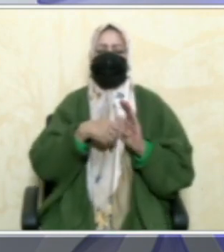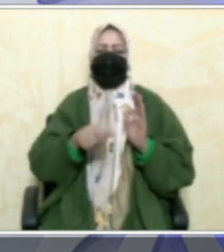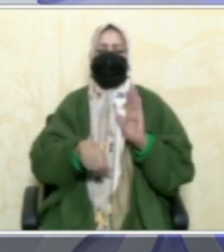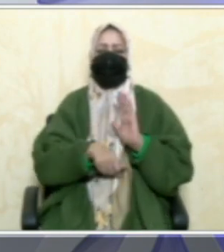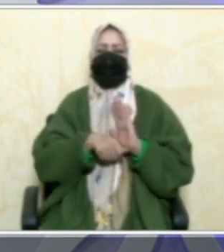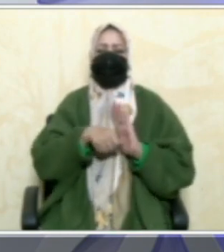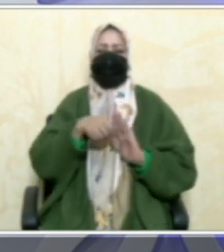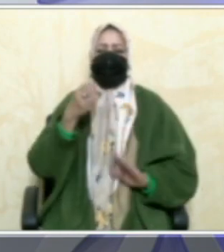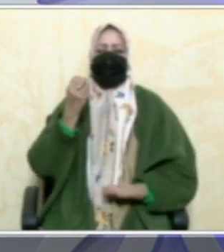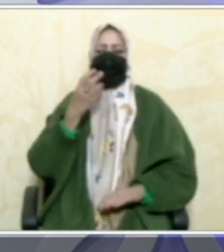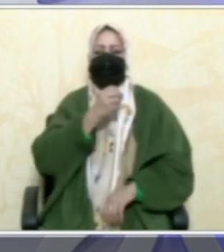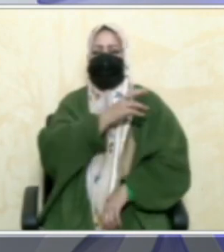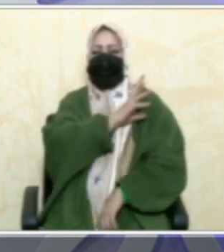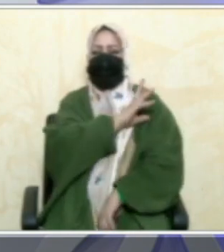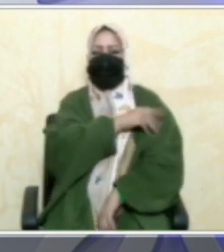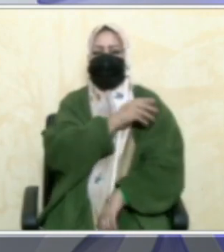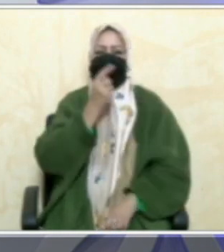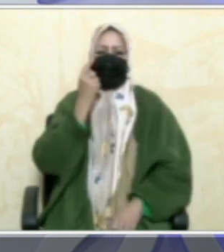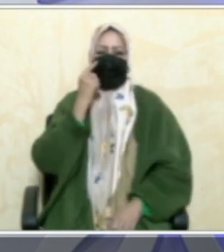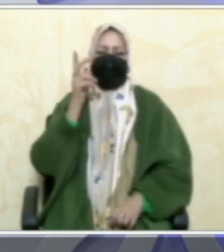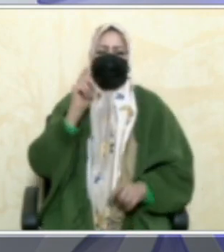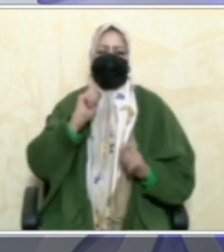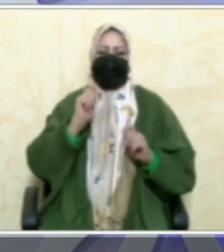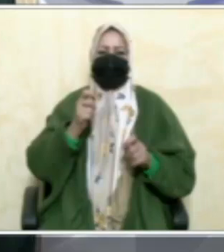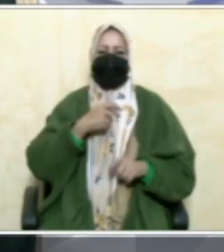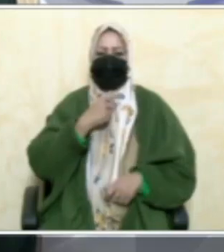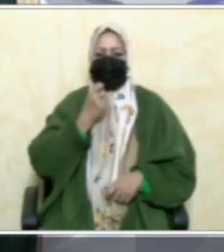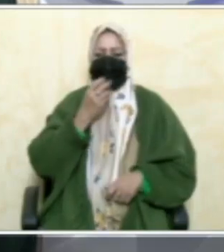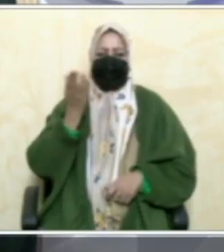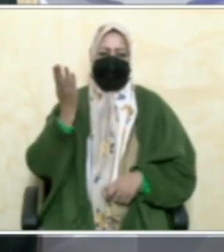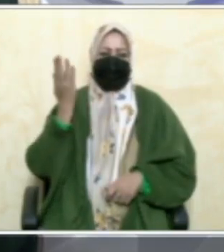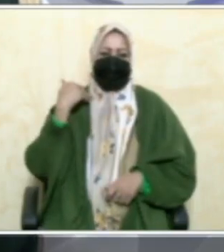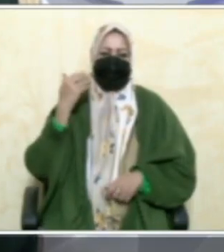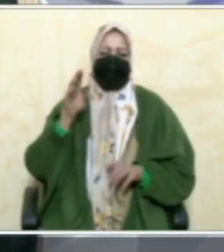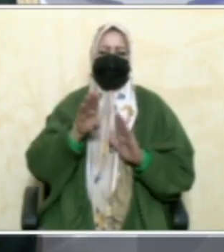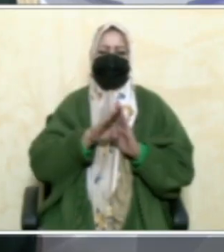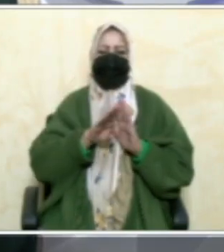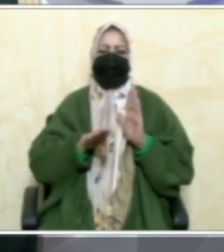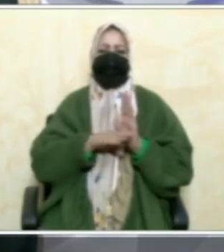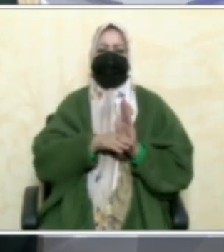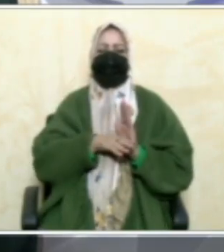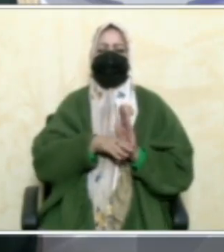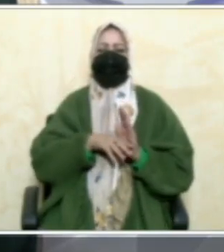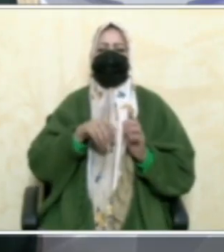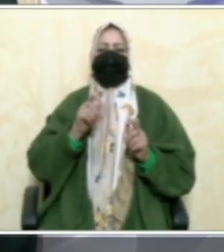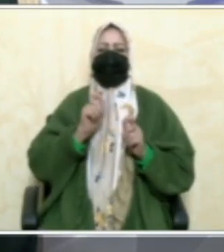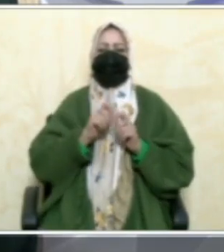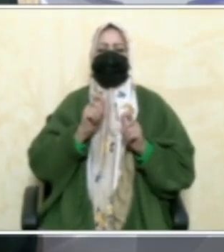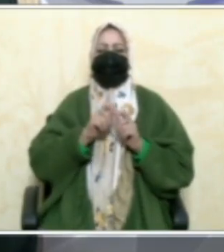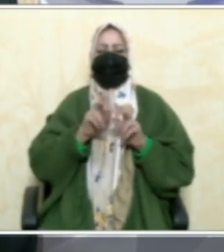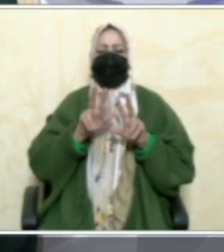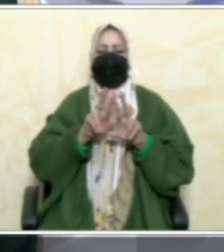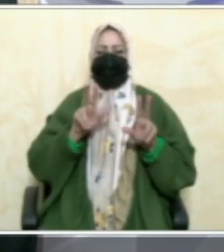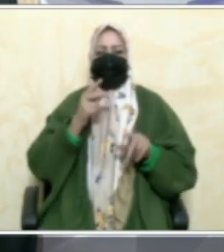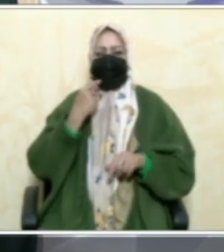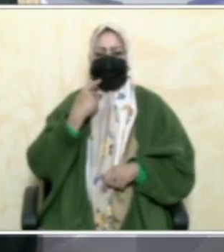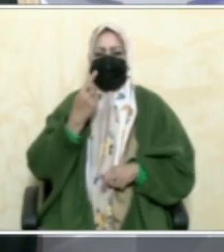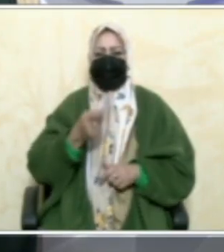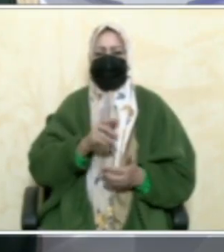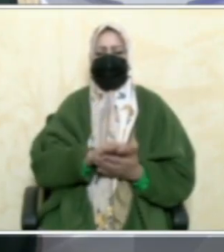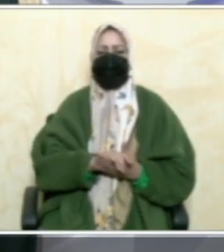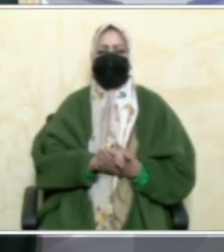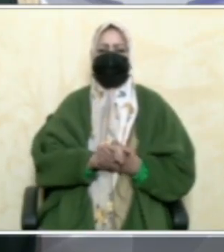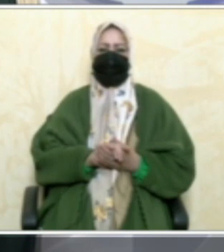فضيلة المفتي قبل يومين في برنامجه على قناة التناصح ما يجب على المسلم في هذا المجال بيانا